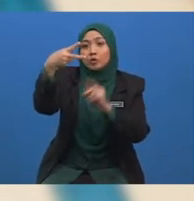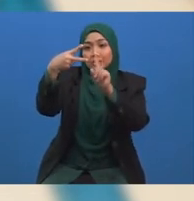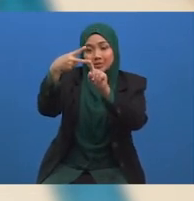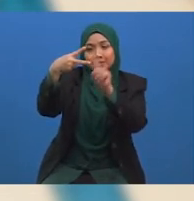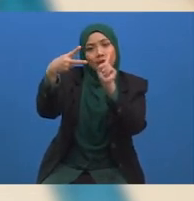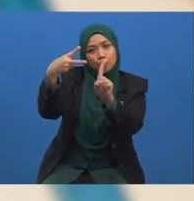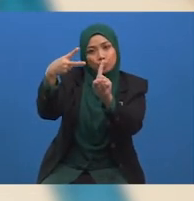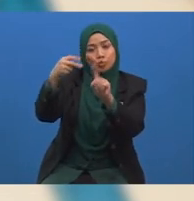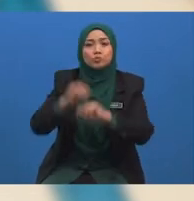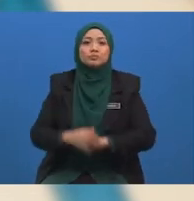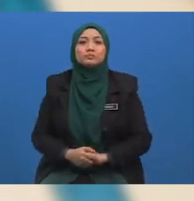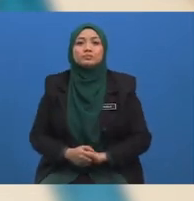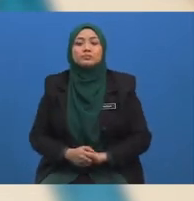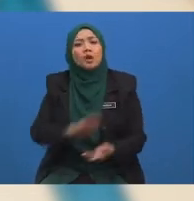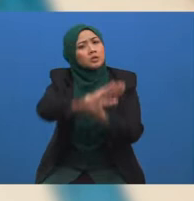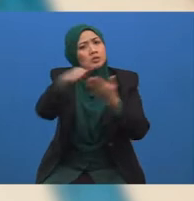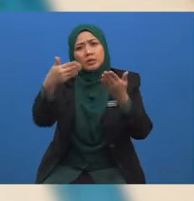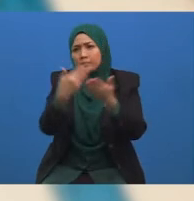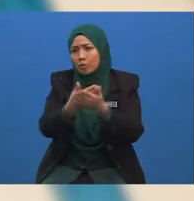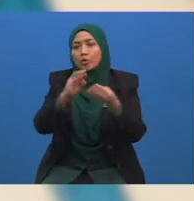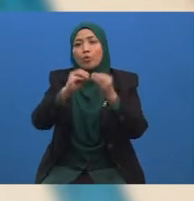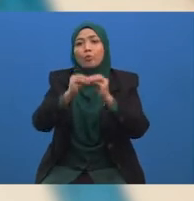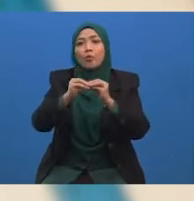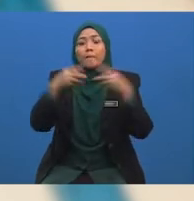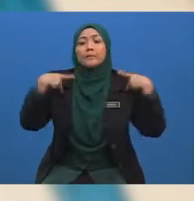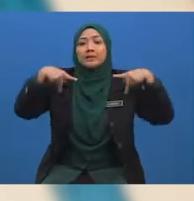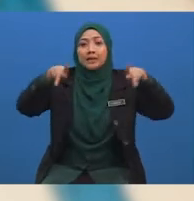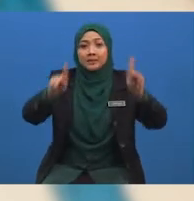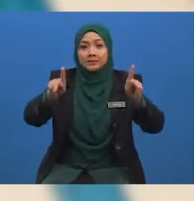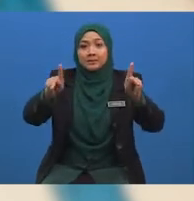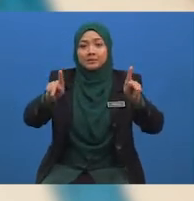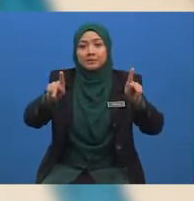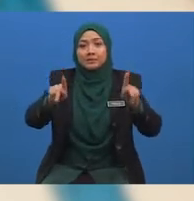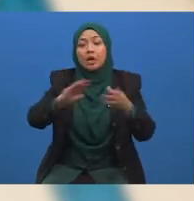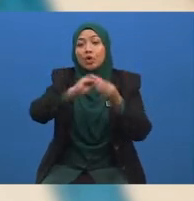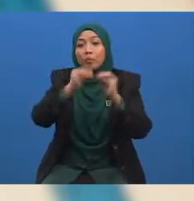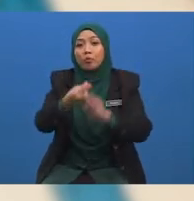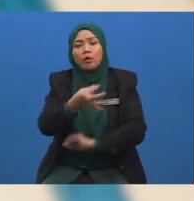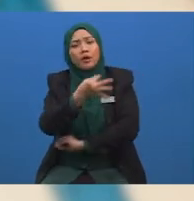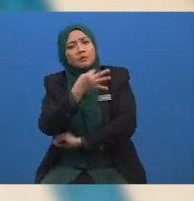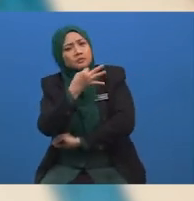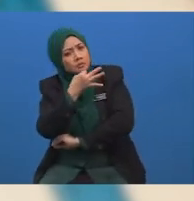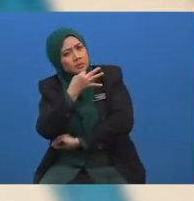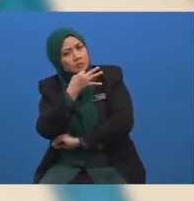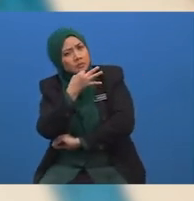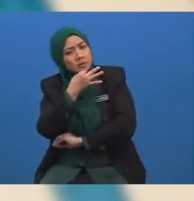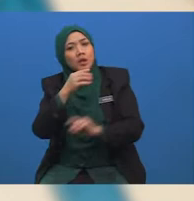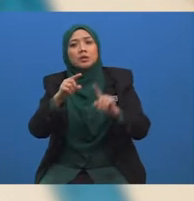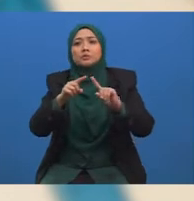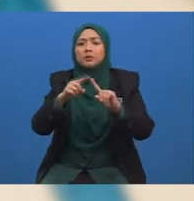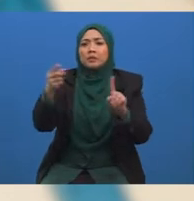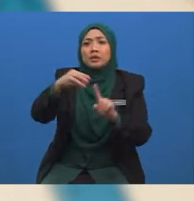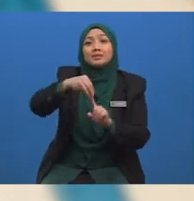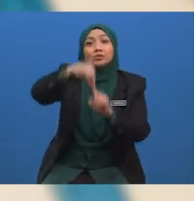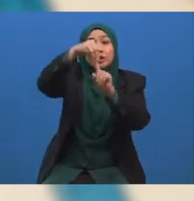Ketiga, semua nombor perdana ialah nombor ganjil kecuali dua.